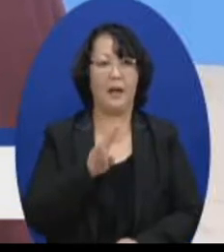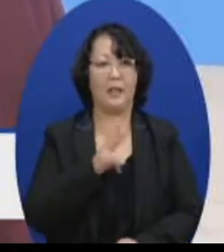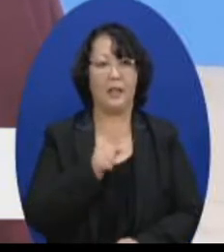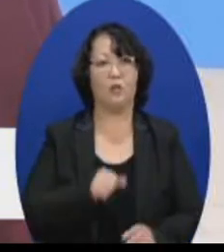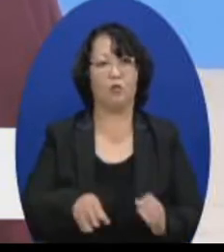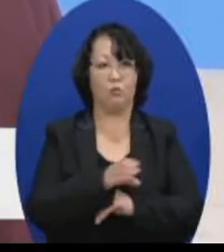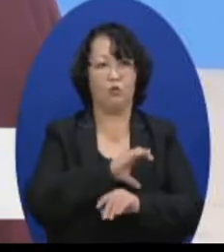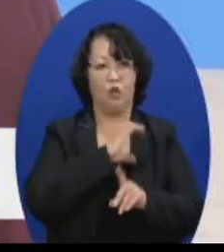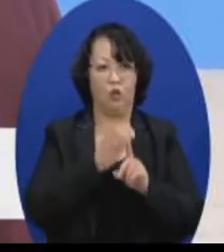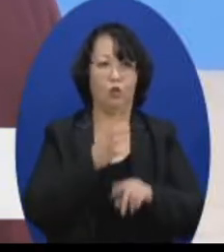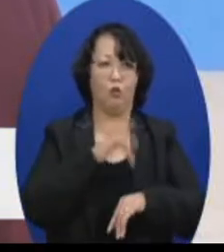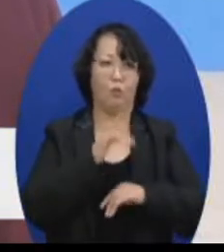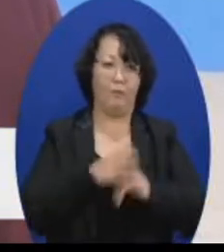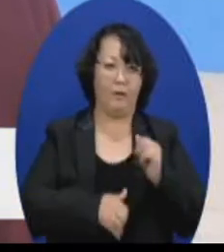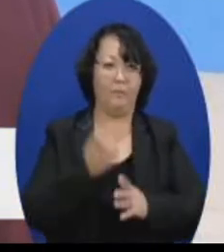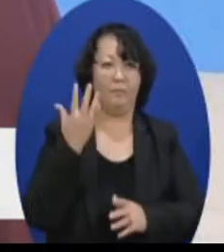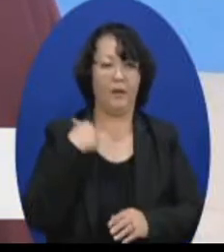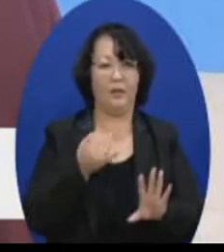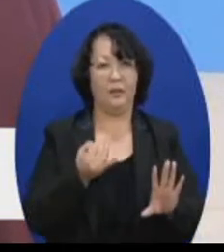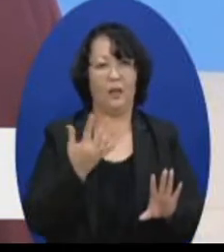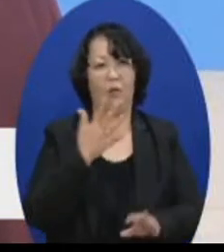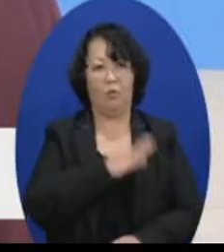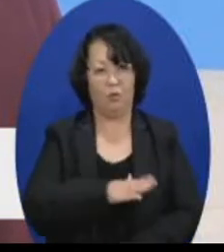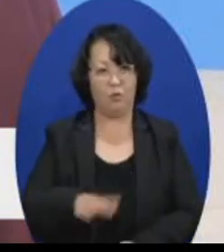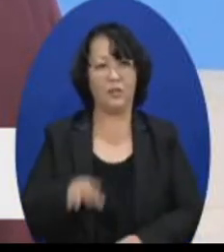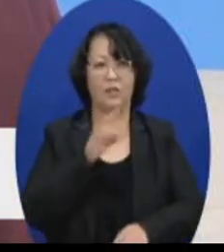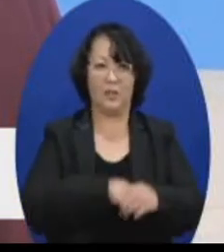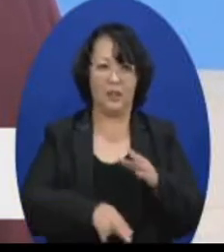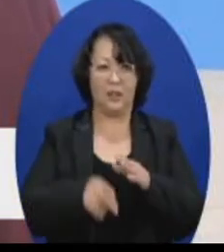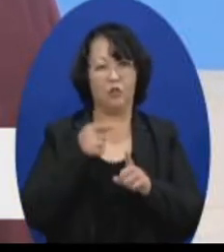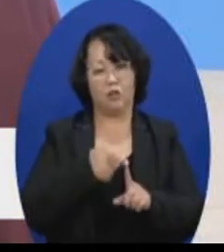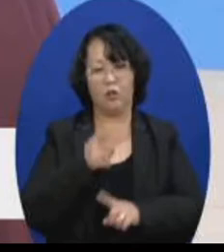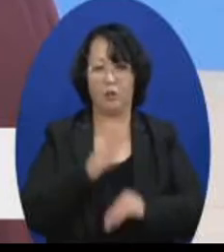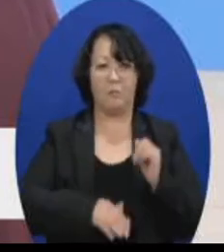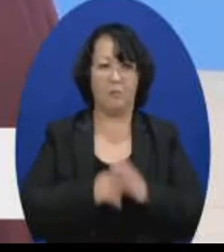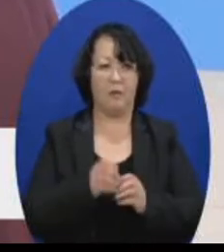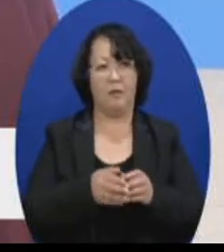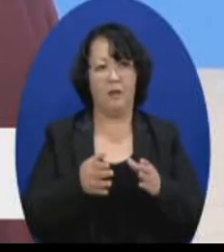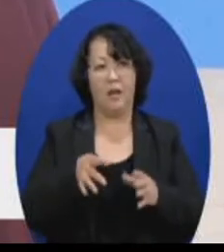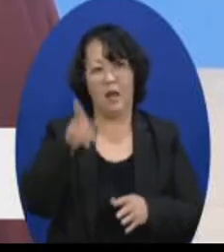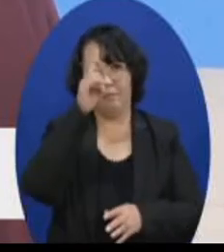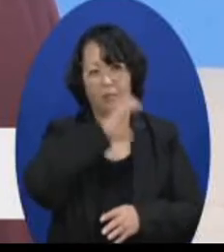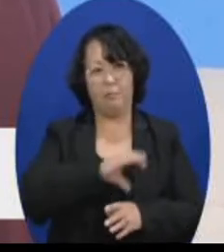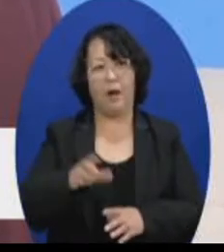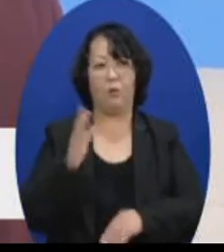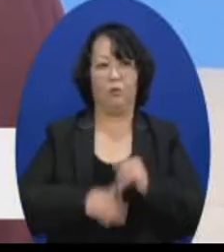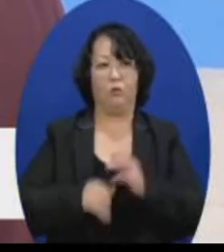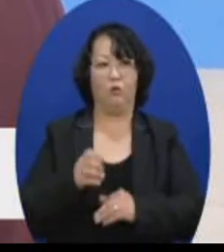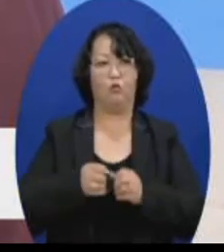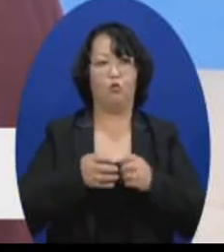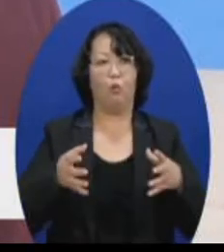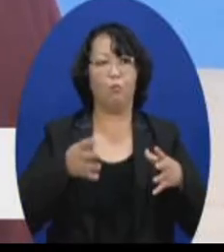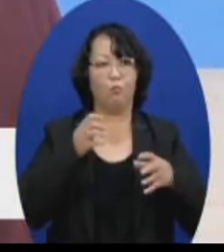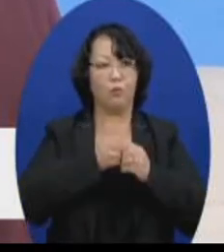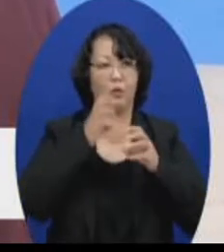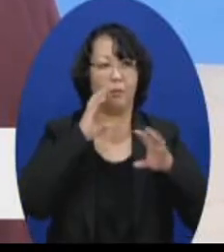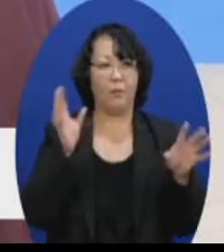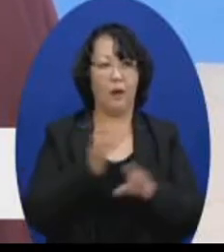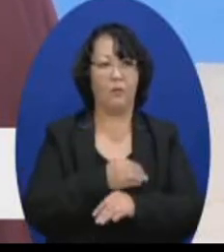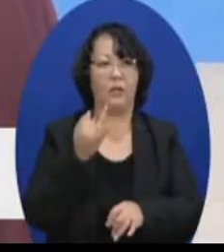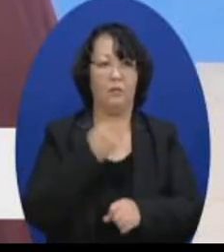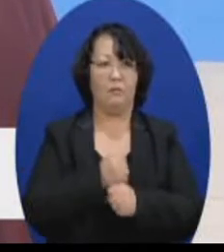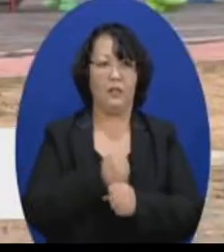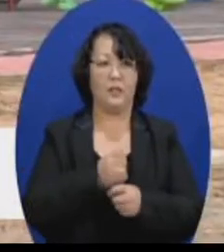барьж ирсэн. Одоо энэ 75 хүүхдийн цэцэрлэгийн өргөтгөл тэгээд одоо эмнэлгийн өргөтгөл гэдэг юм томоохон одоо бүтээн байгуулалтын